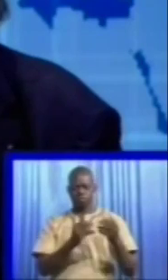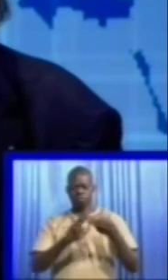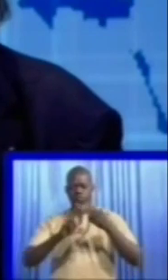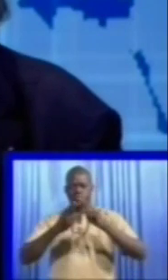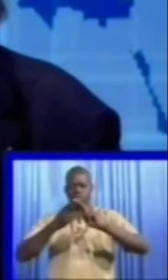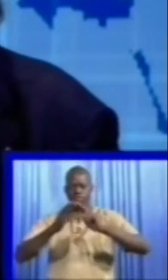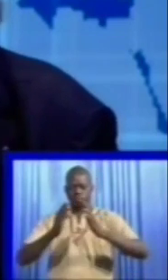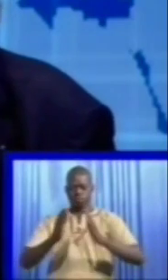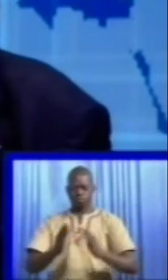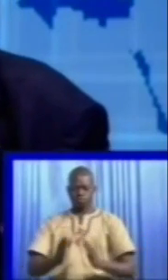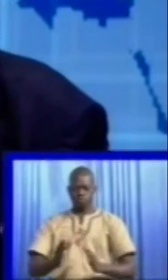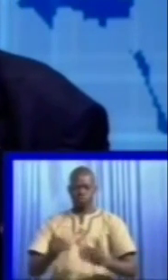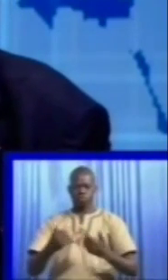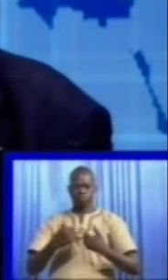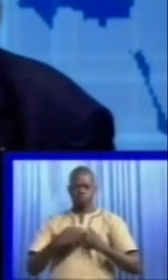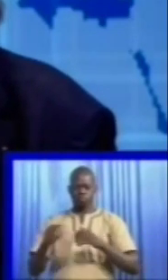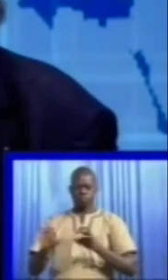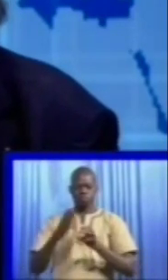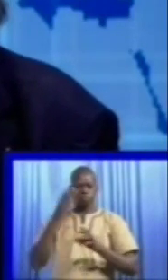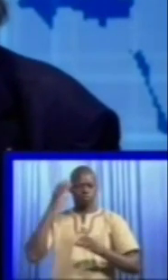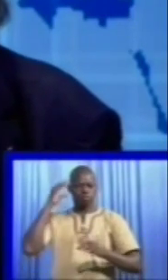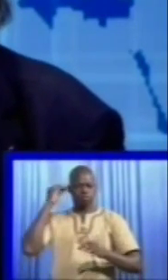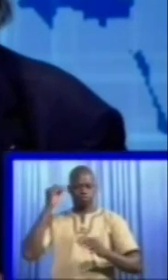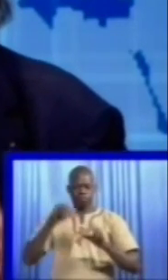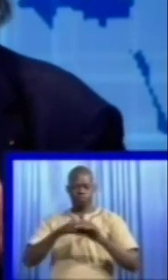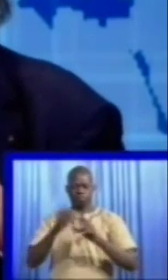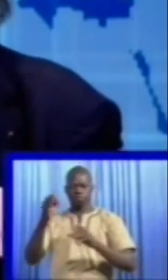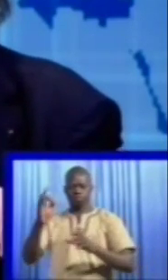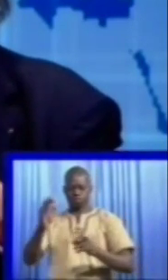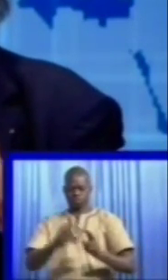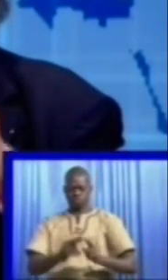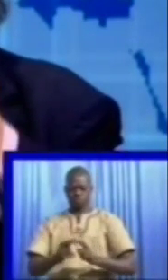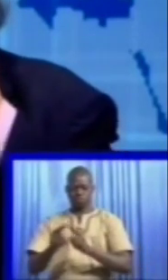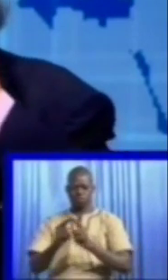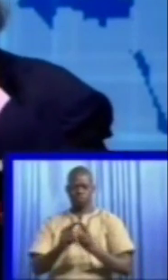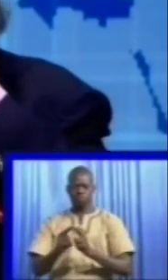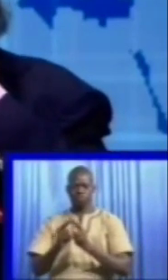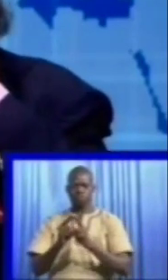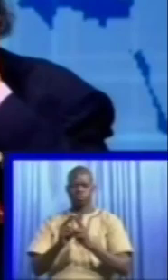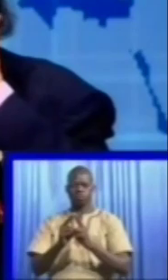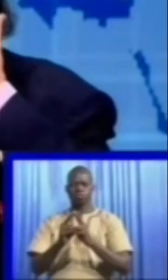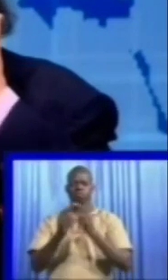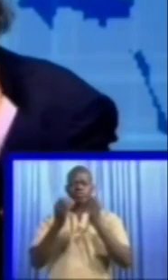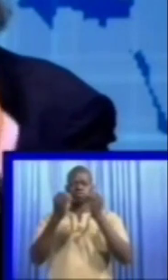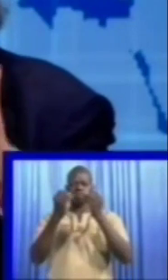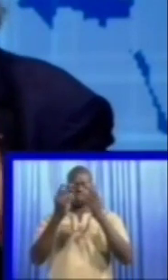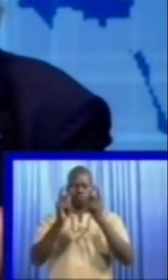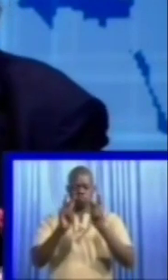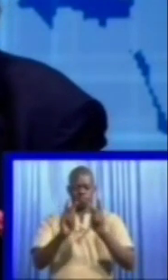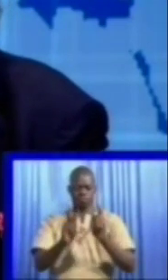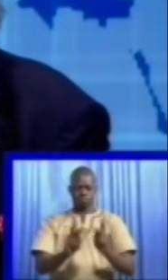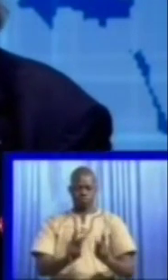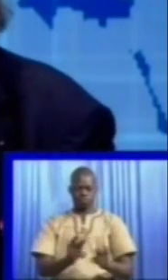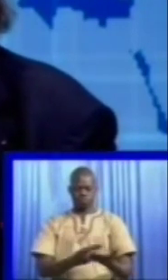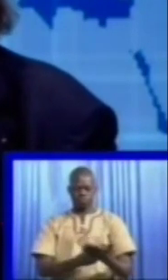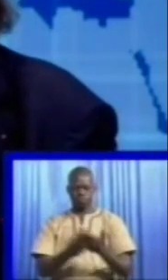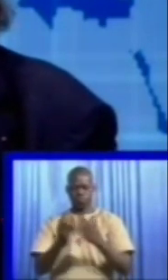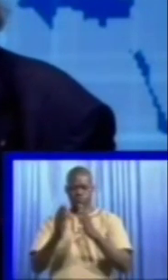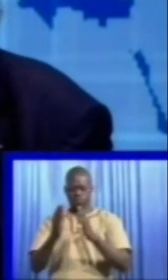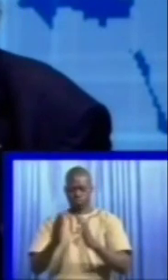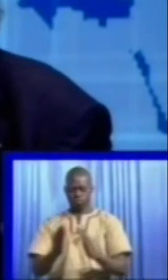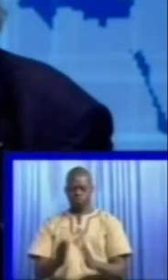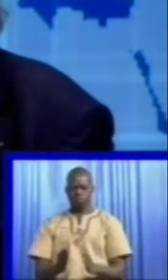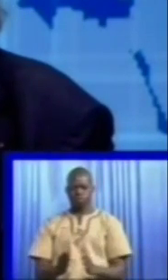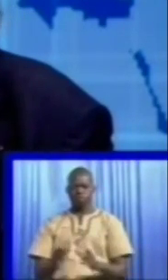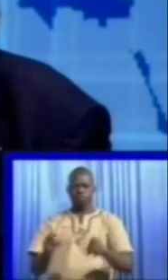que nous avons fait une expérience en France qui a consisté à réunir des gens de la société civile, des représentants des lecteurs,